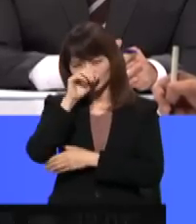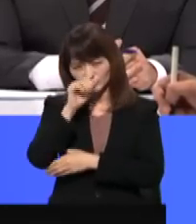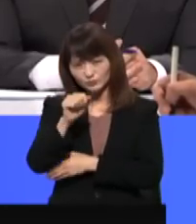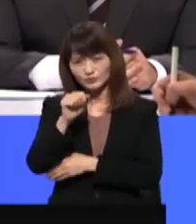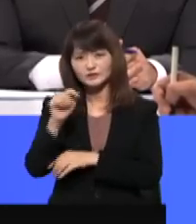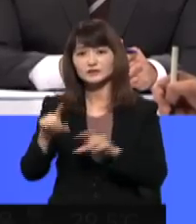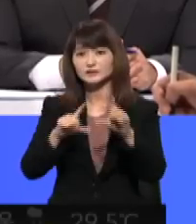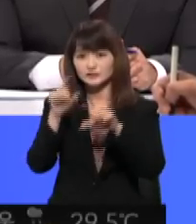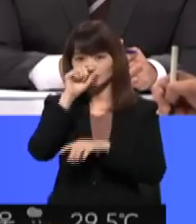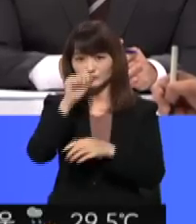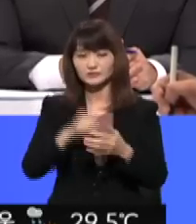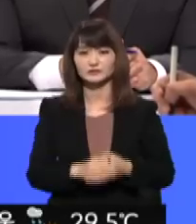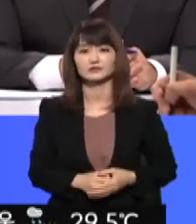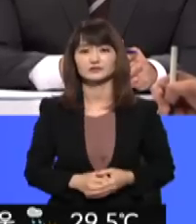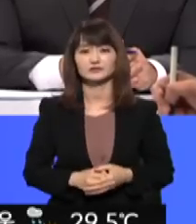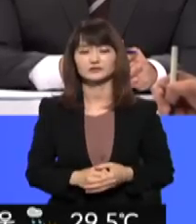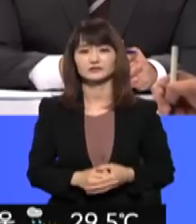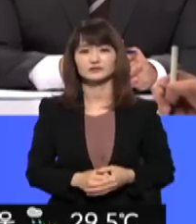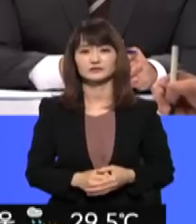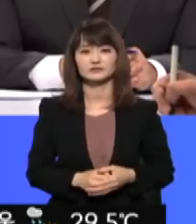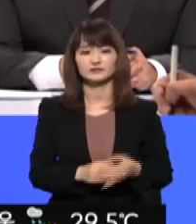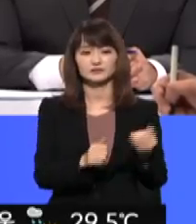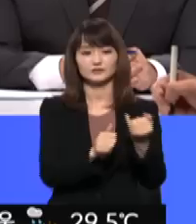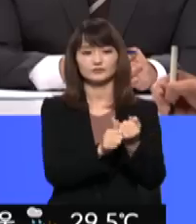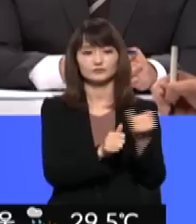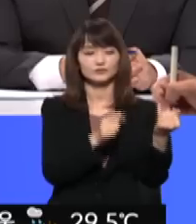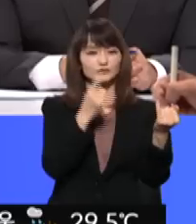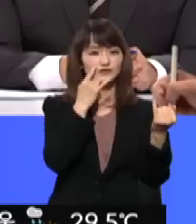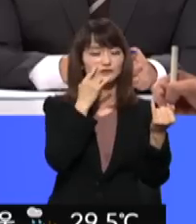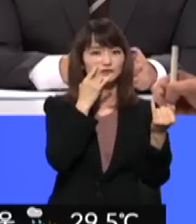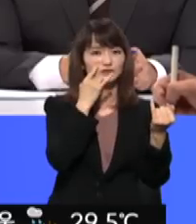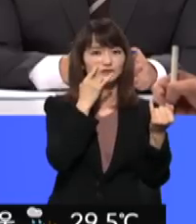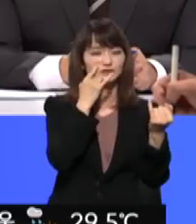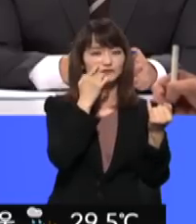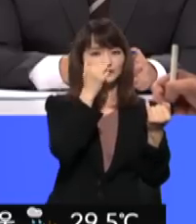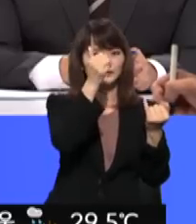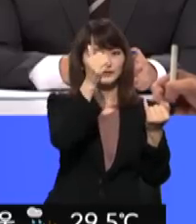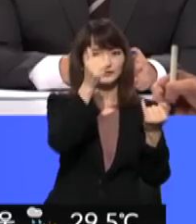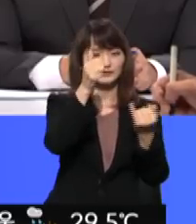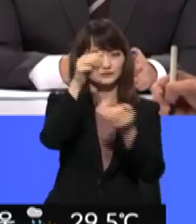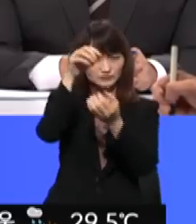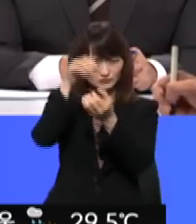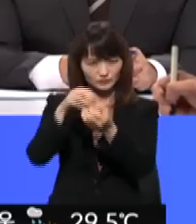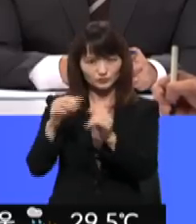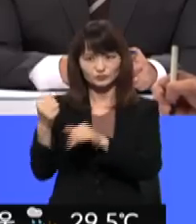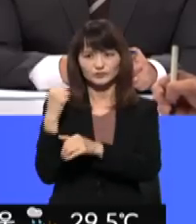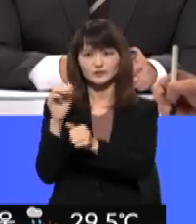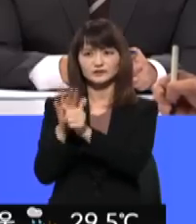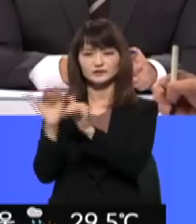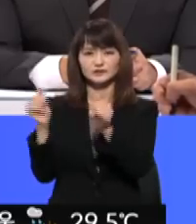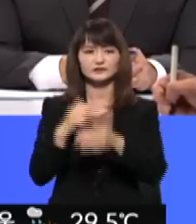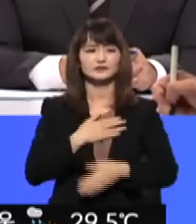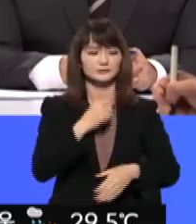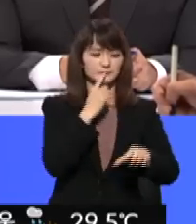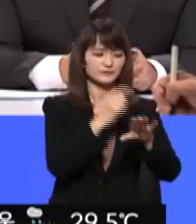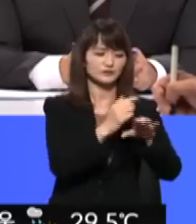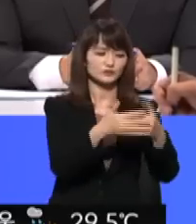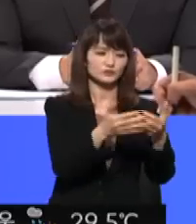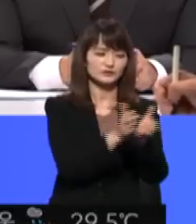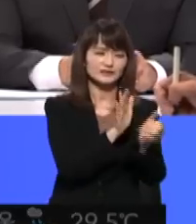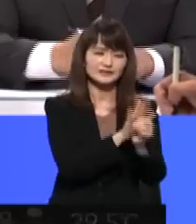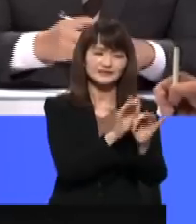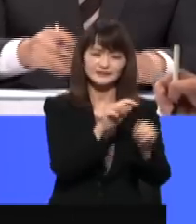될까요 장인어른이 전통 국민의 지지자고 제가 이준석 대표 지지자인데 요새 장인어른하고 어색해